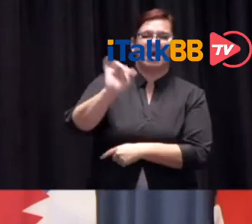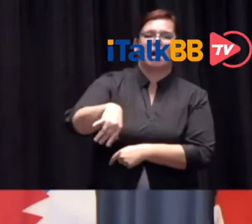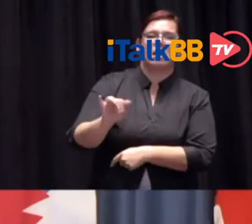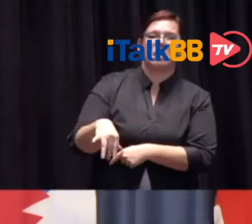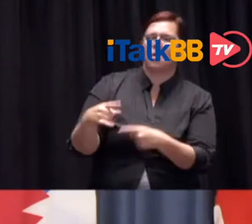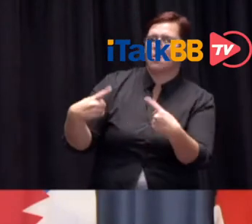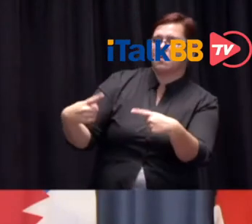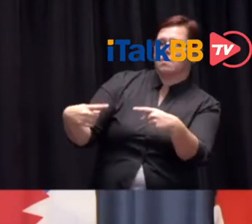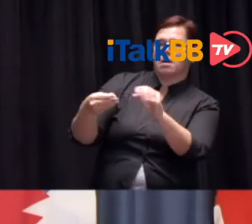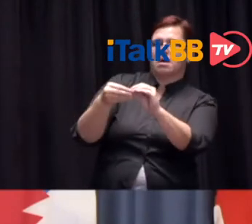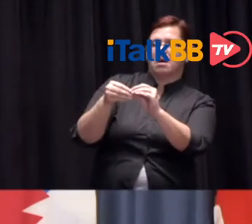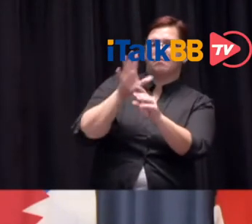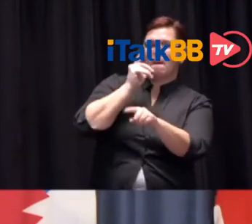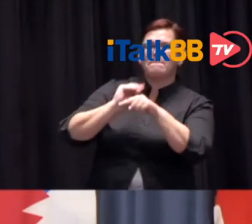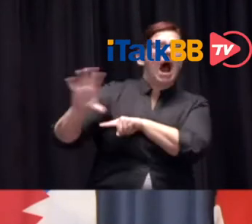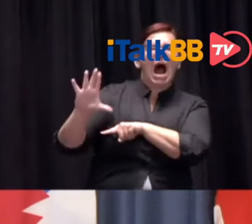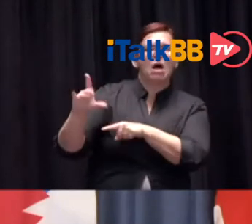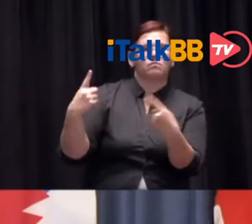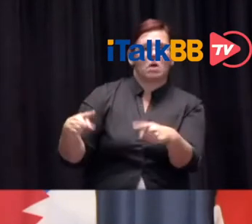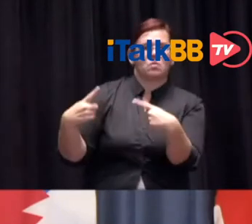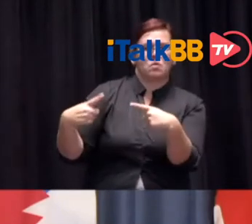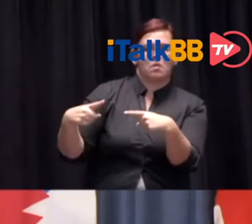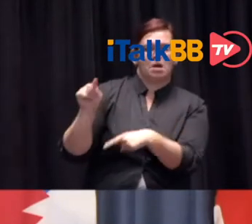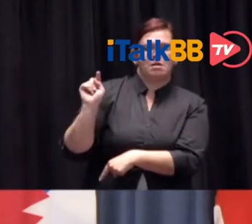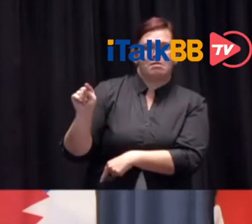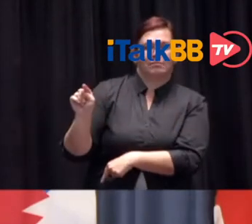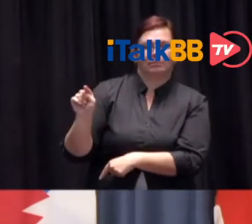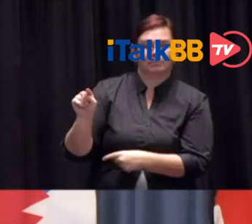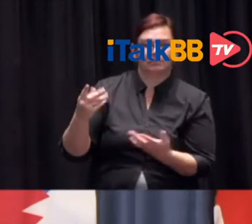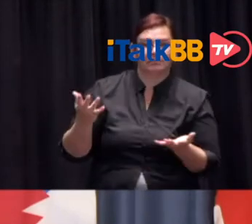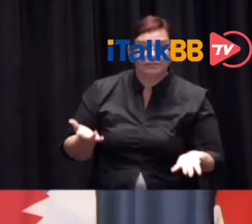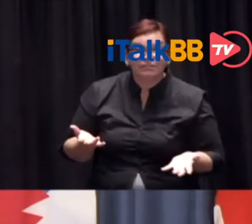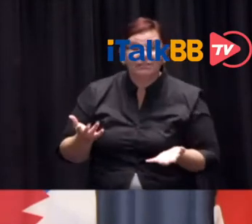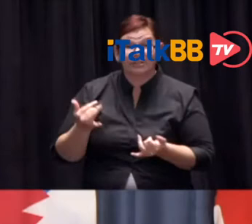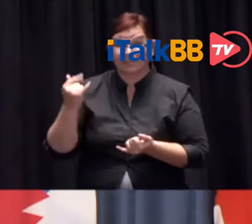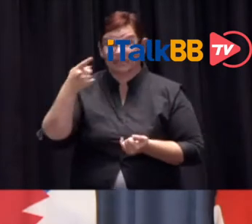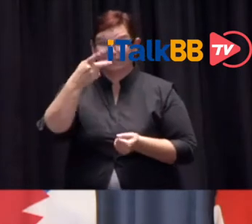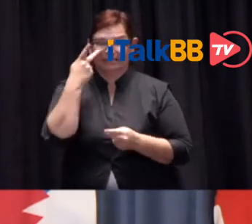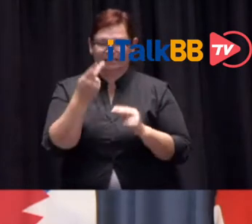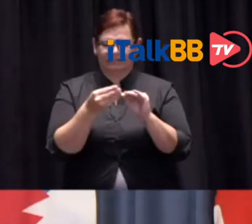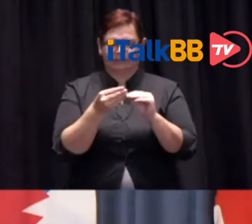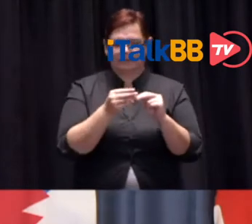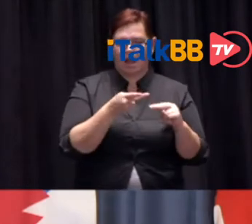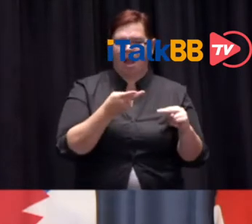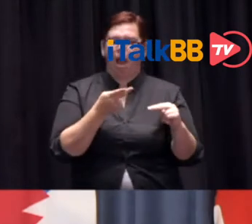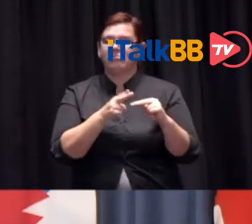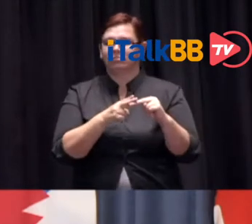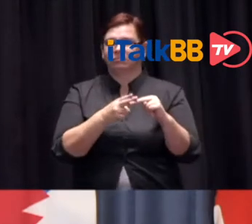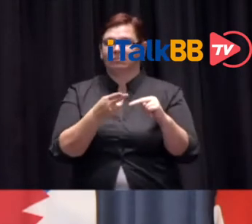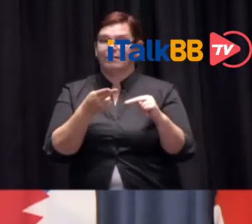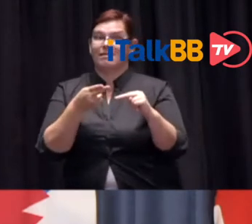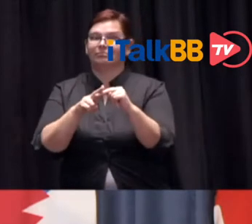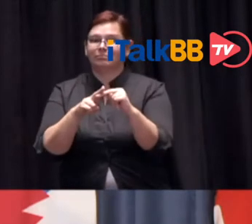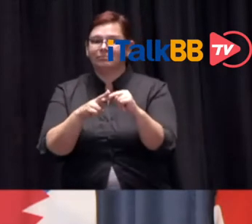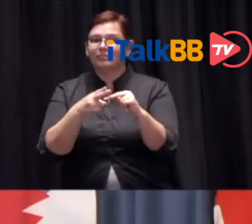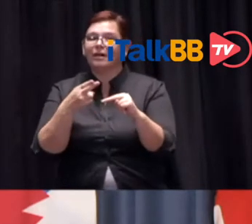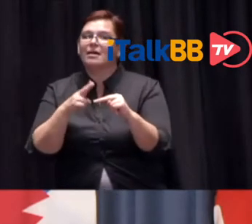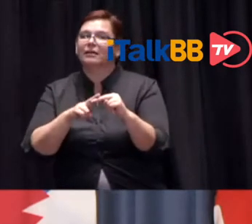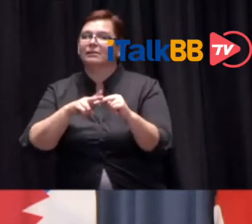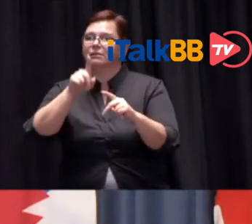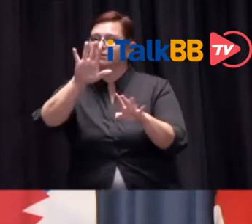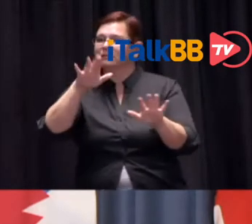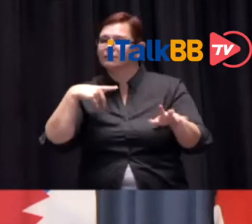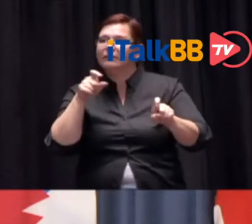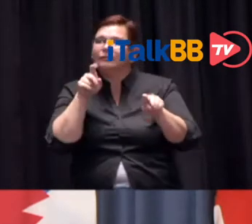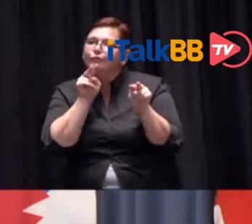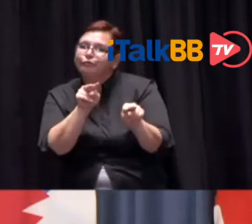多伦多首席医官迪惠纳表示，按其他地区所见情形，新冠疫情在多伦多卷土重来乃无可避免。市府公布了应对第